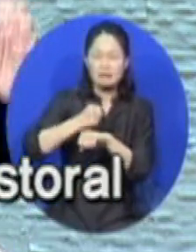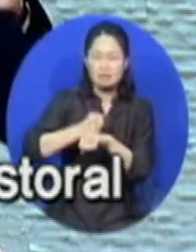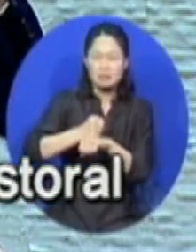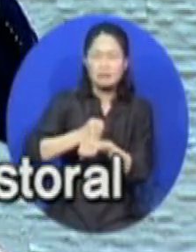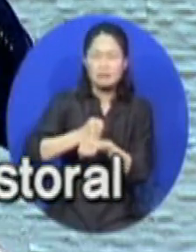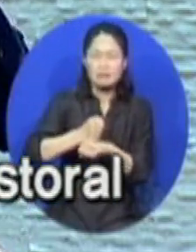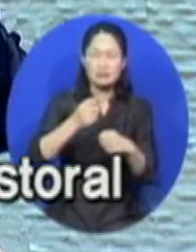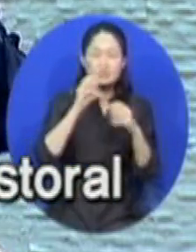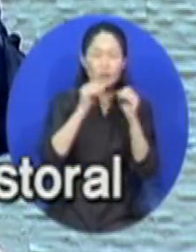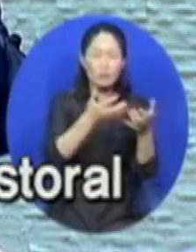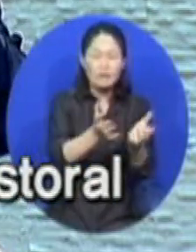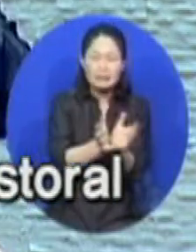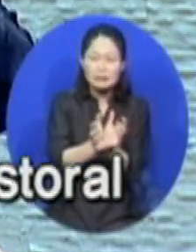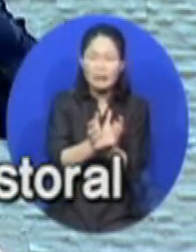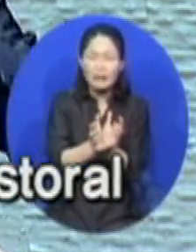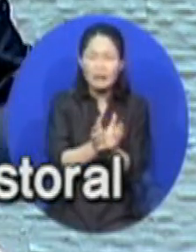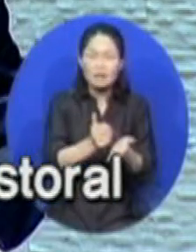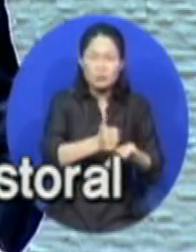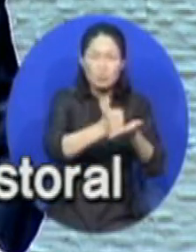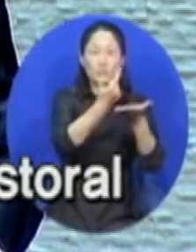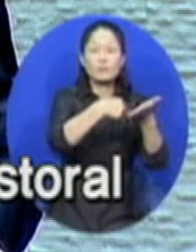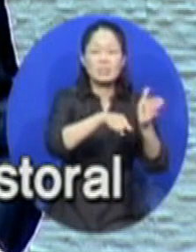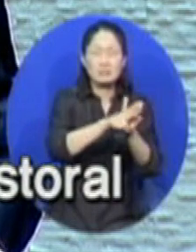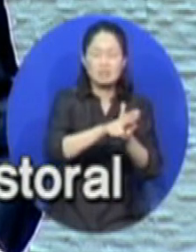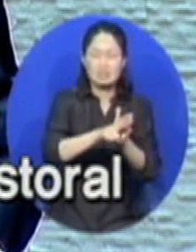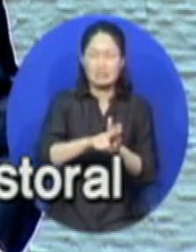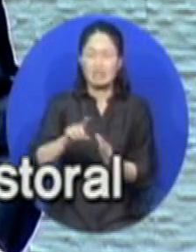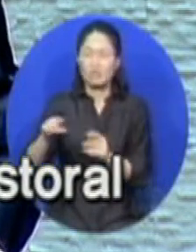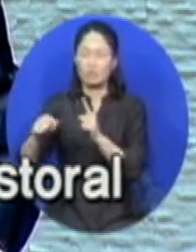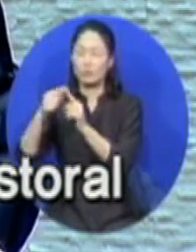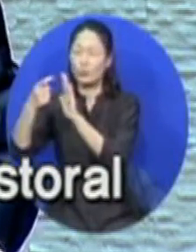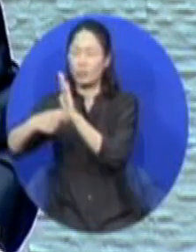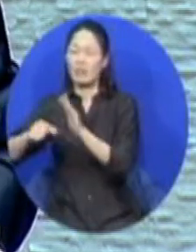우리 조단 목사직을 포기 해야 됩니다